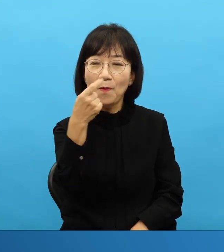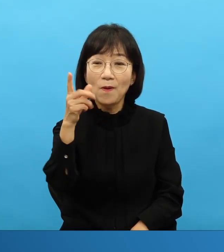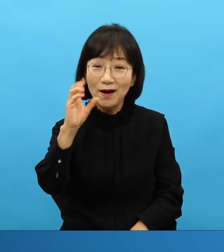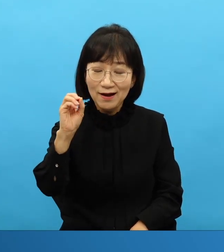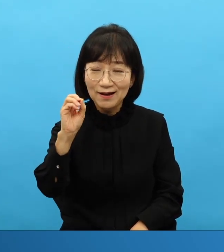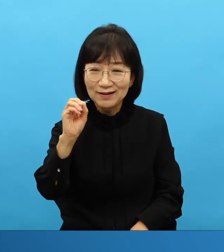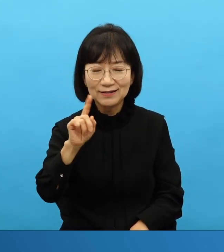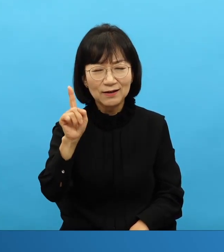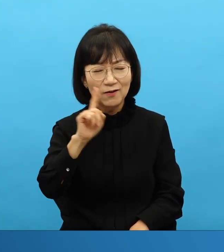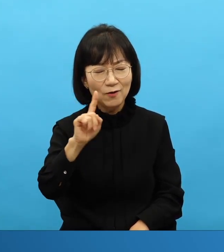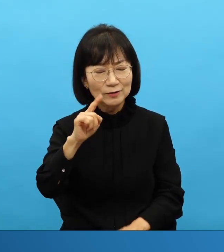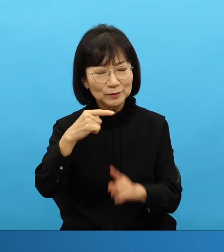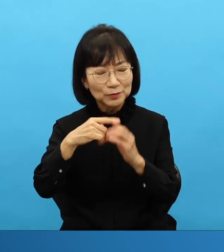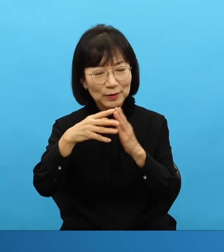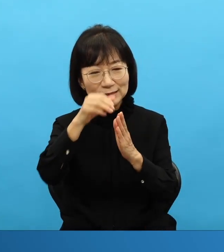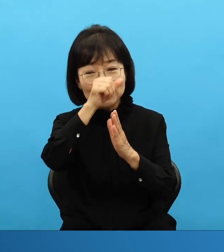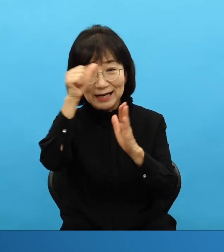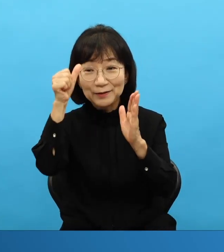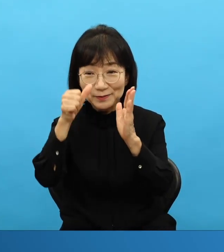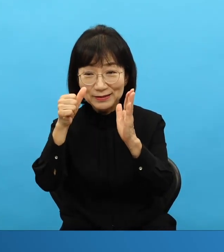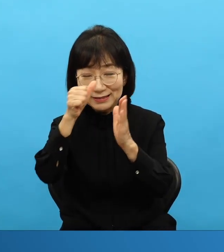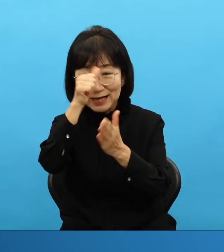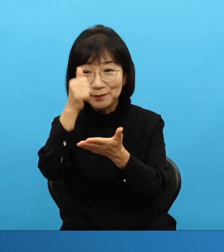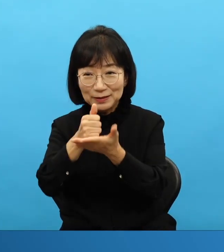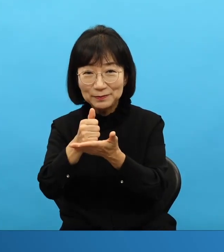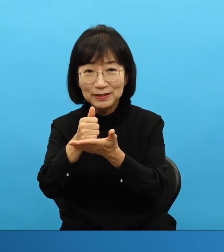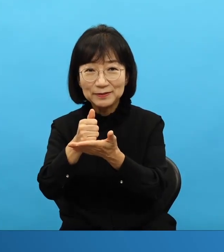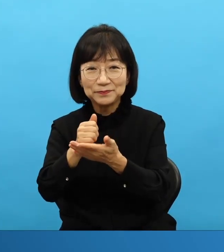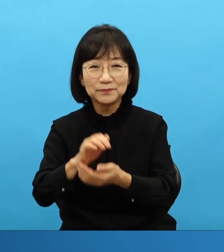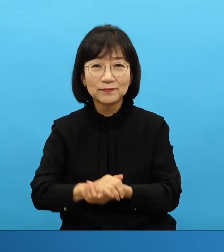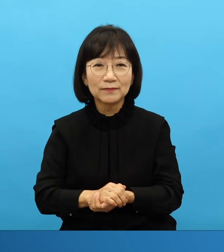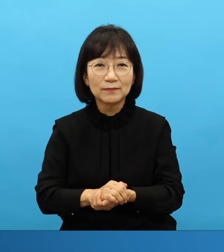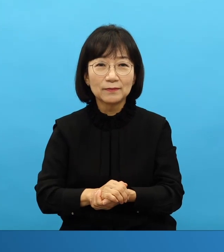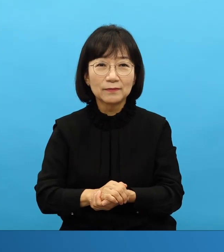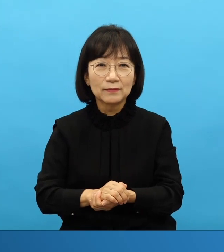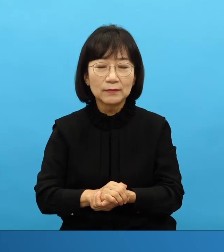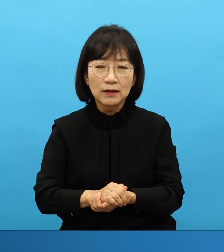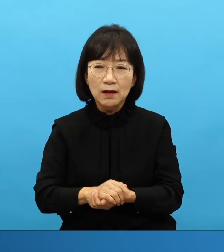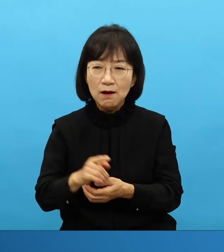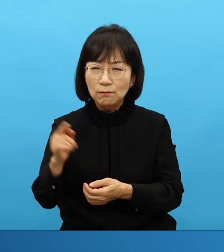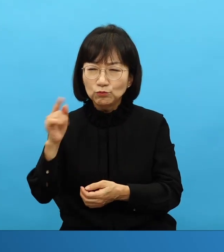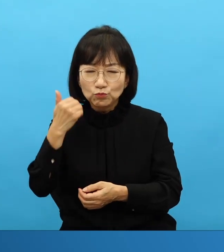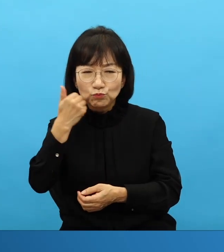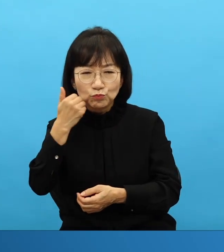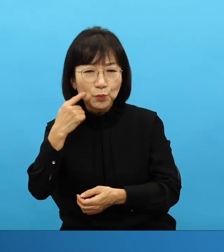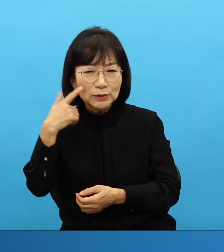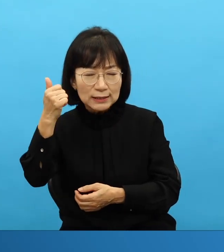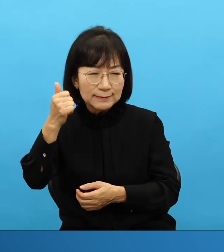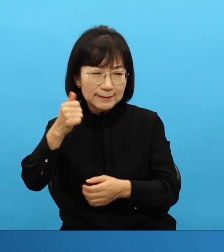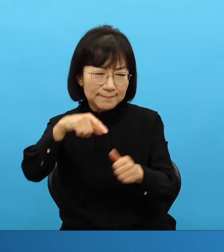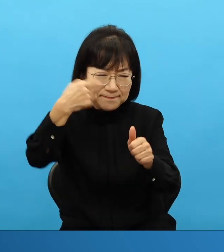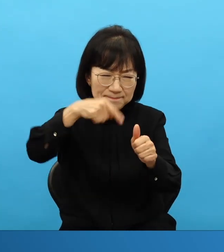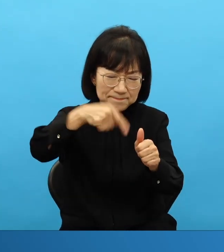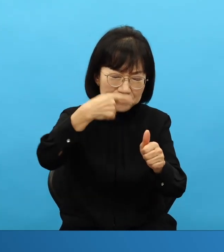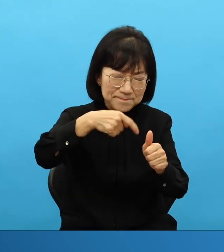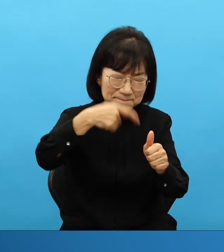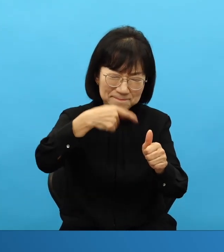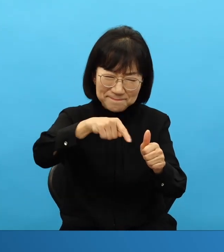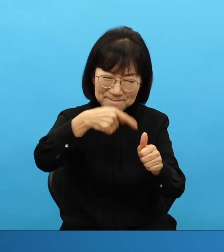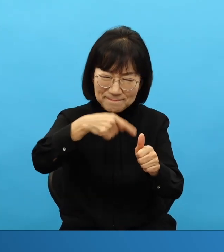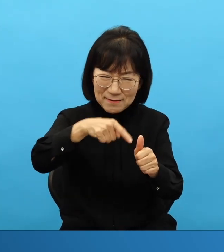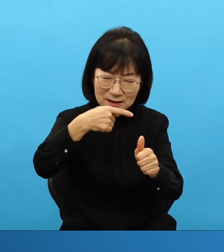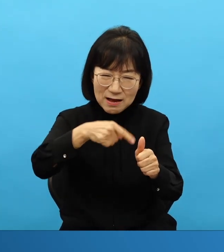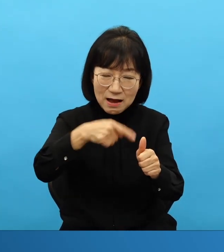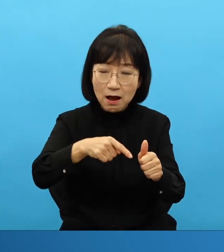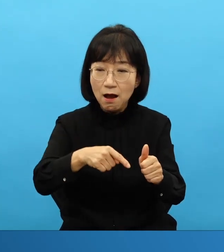长老， 2시간 반 동안 어느 목사가 팀 사역해가지고 교회를 떠나버렸어요. 大概2个半小时，有个牧师给他做了 team 施工，结果那位长老离